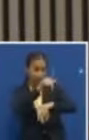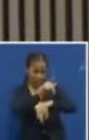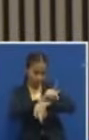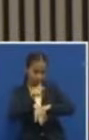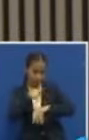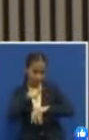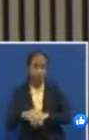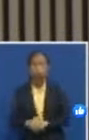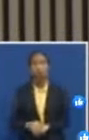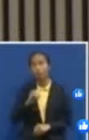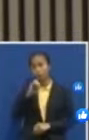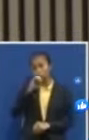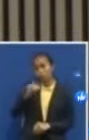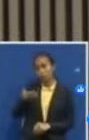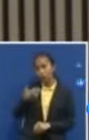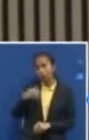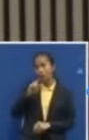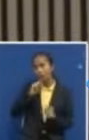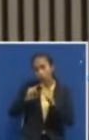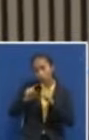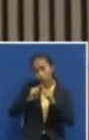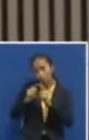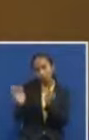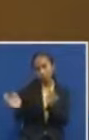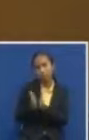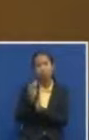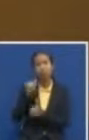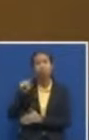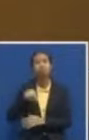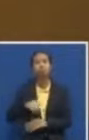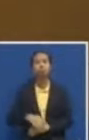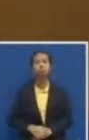ายข้อ61นี้ให้ท่านกำชับนิดนึงครับท่านประธานครับ ครับก็เตือนแล้วนะครับ